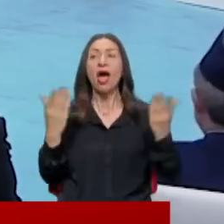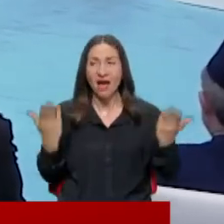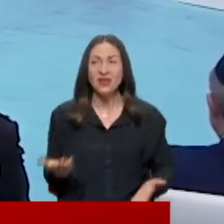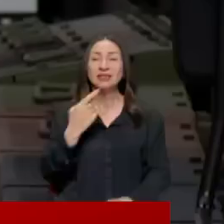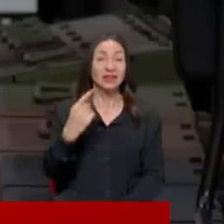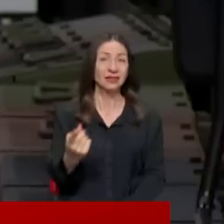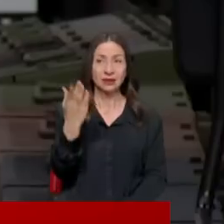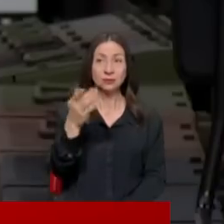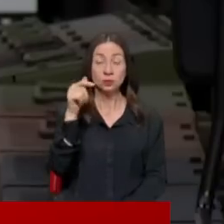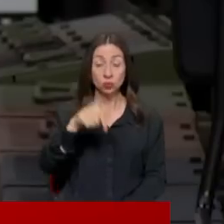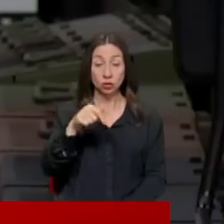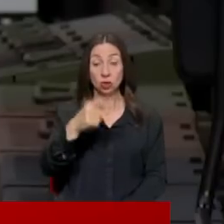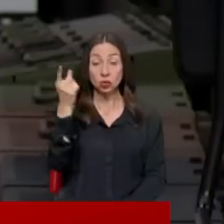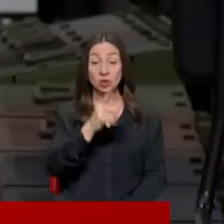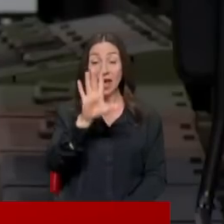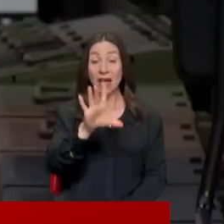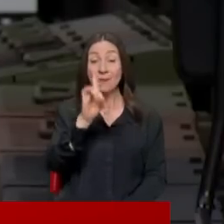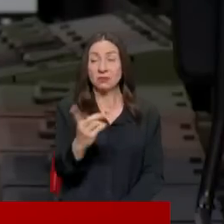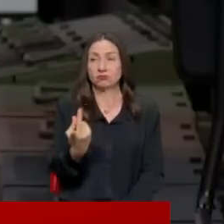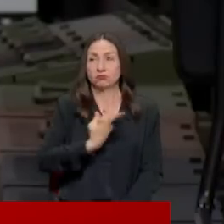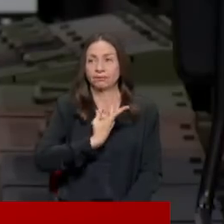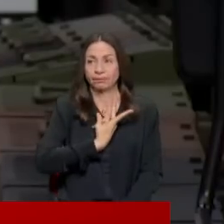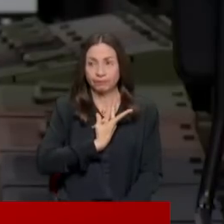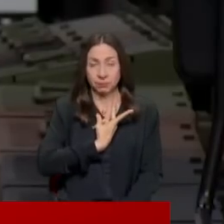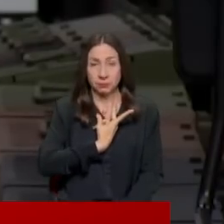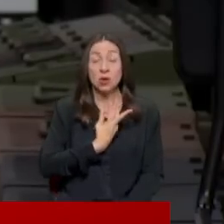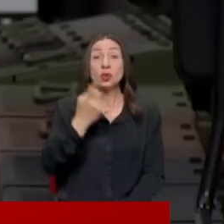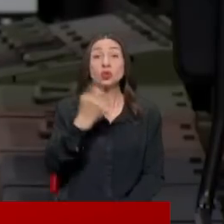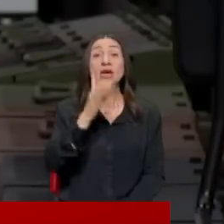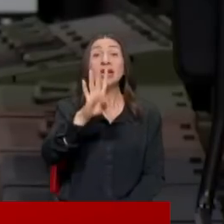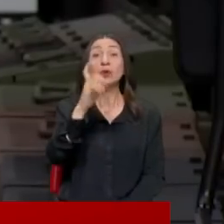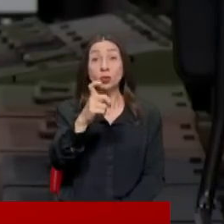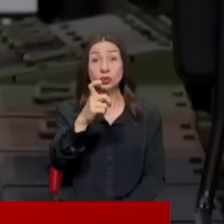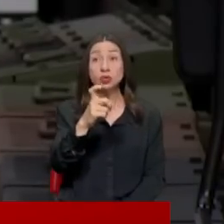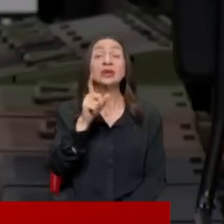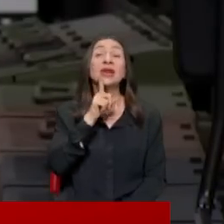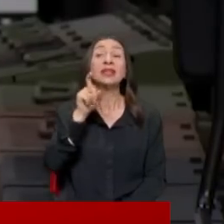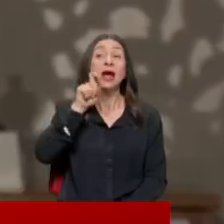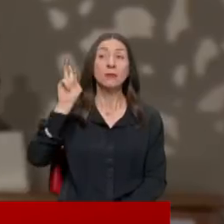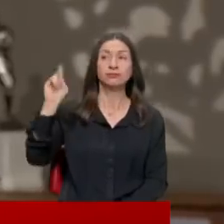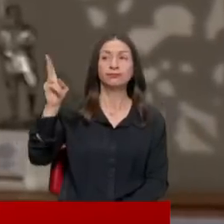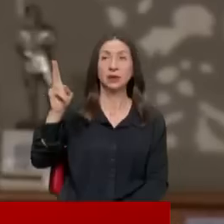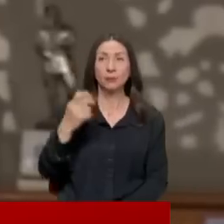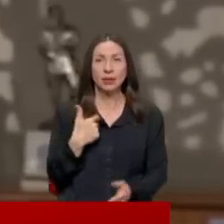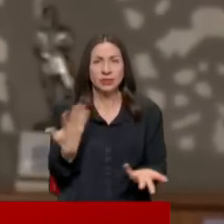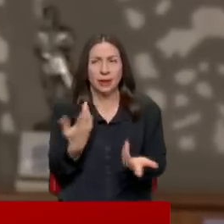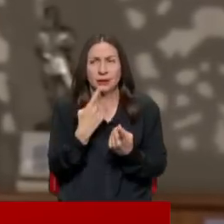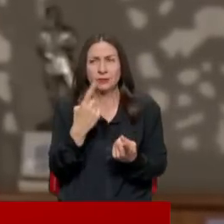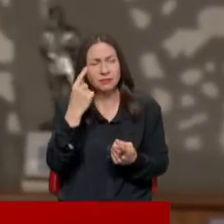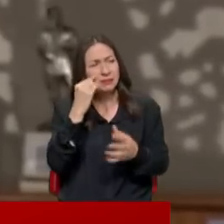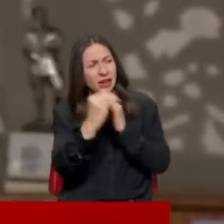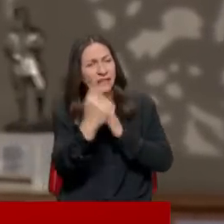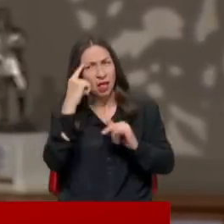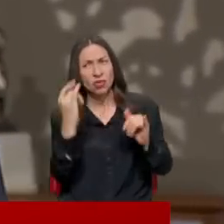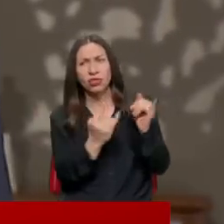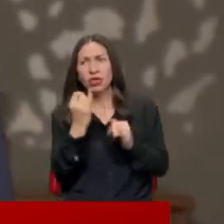dile getirirken de. Burada %51'i bize aittir. %49 Katar'a aittir. Daha ben ne diyeyim, milletin aklıyla alay